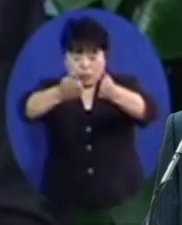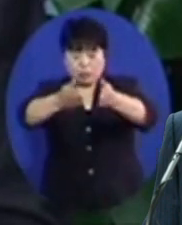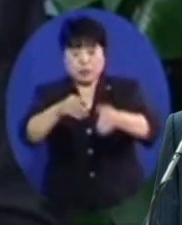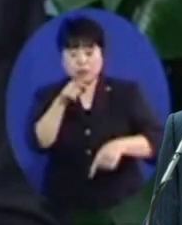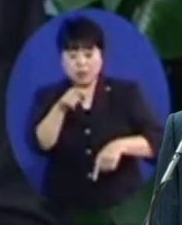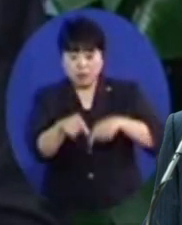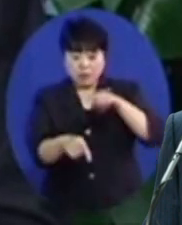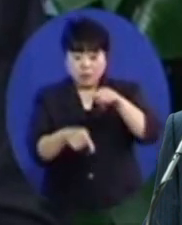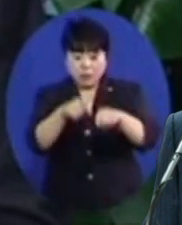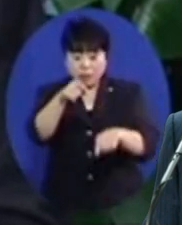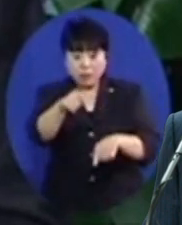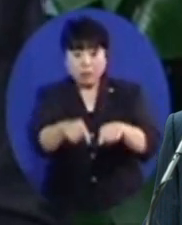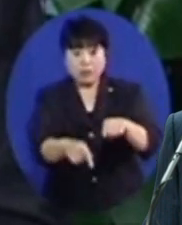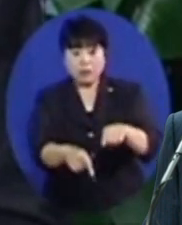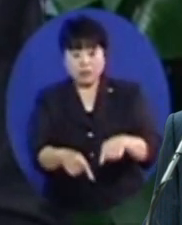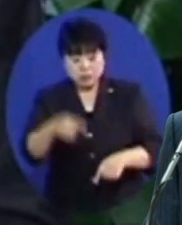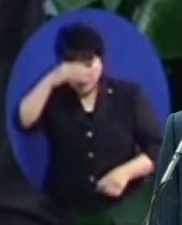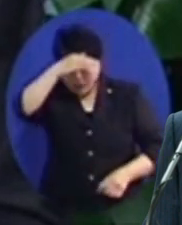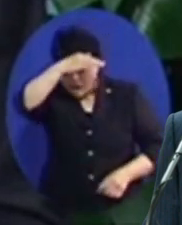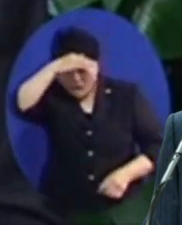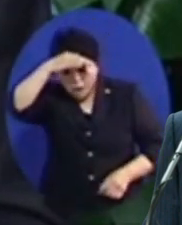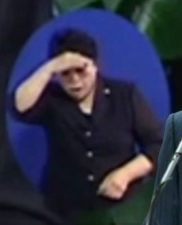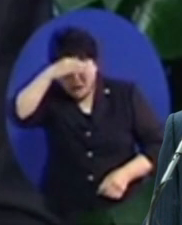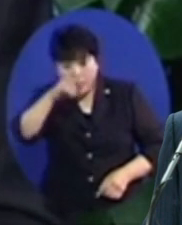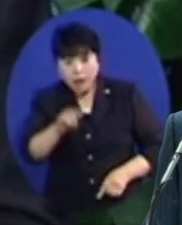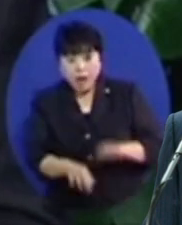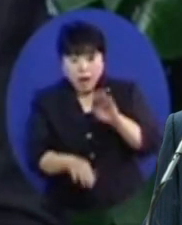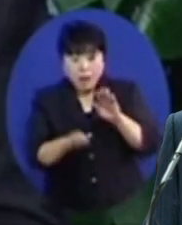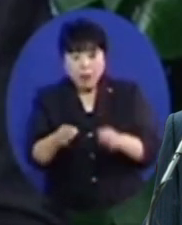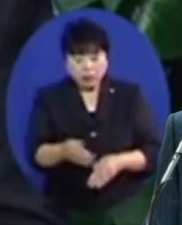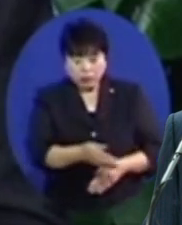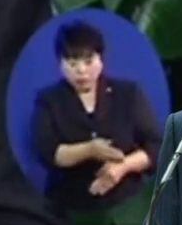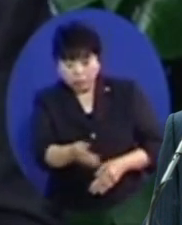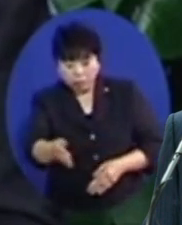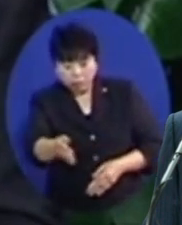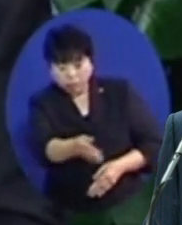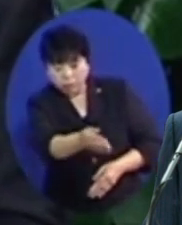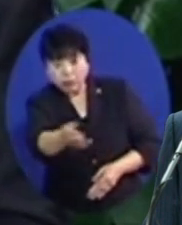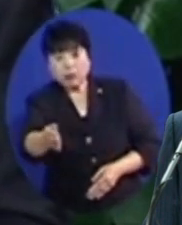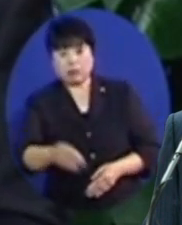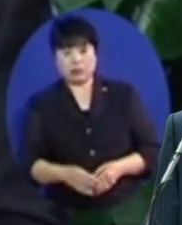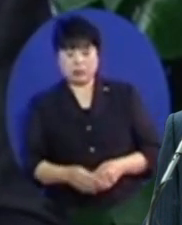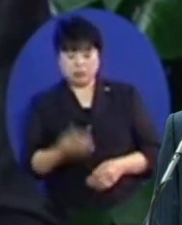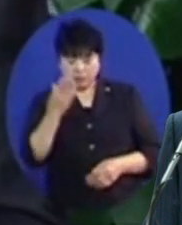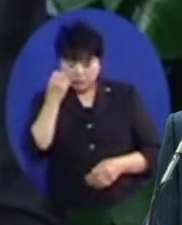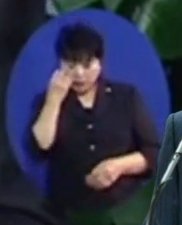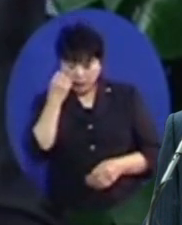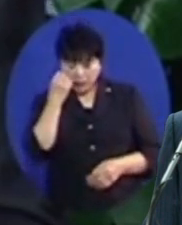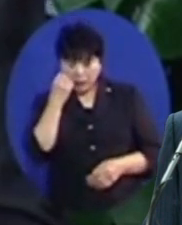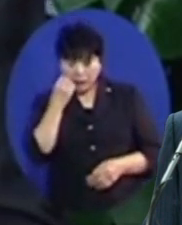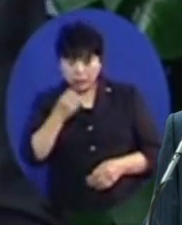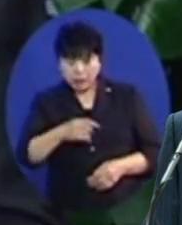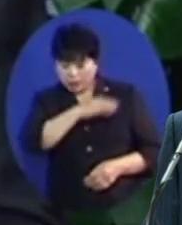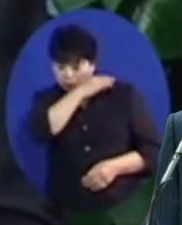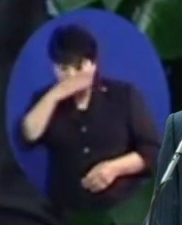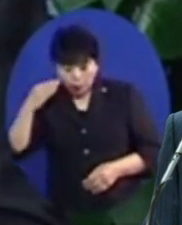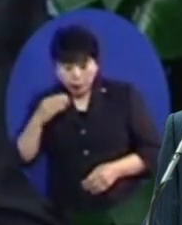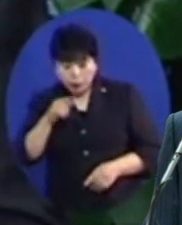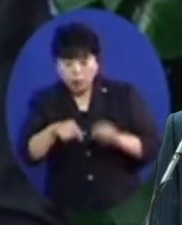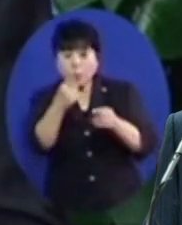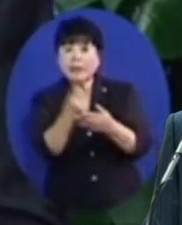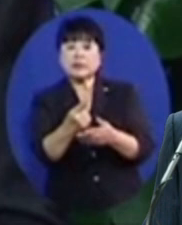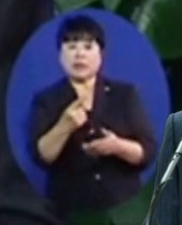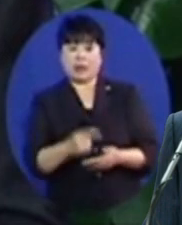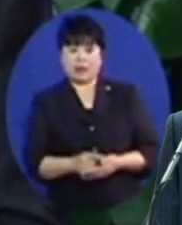위에 올라가서 내려다보니까 자기 발걸음이 비틀비틀 비틀비틀 하거든요. 자기는 바르게 왔다고